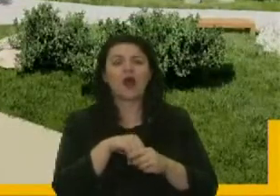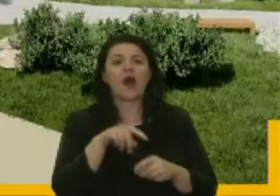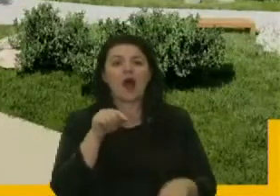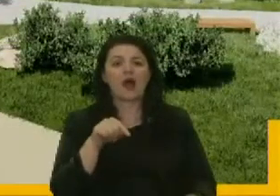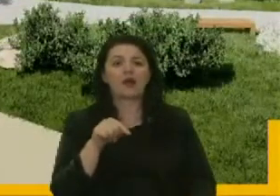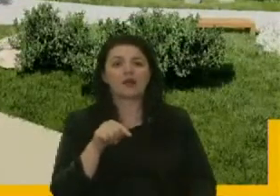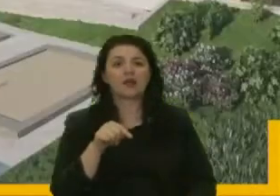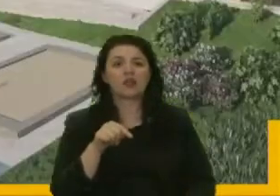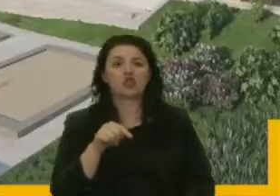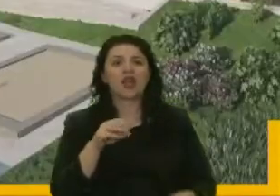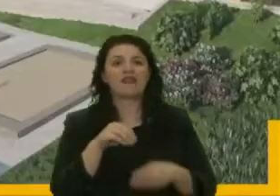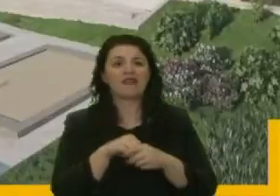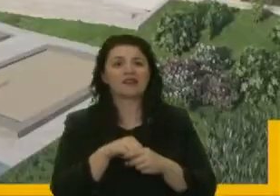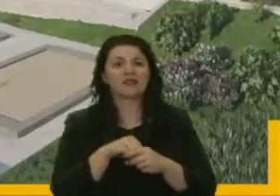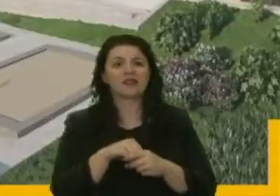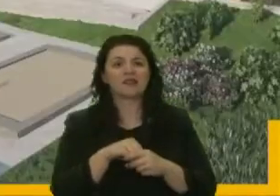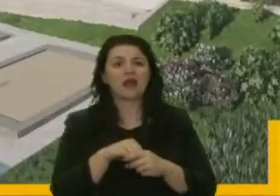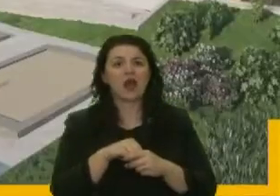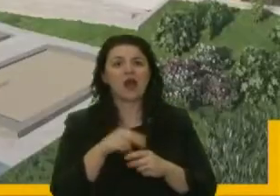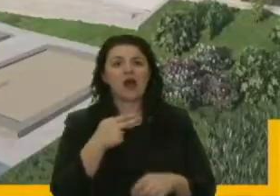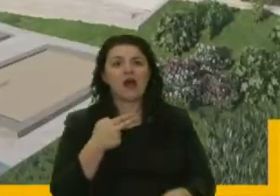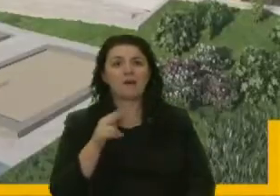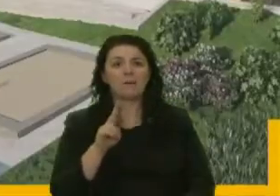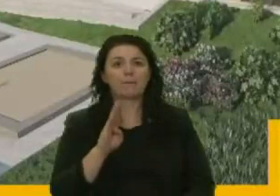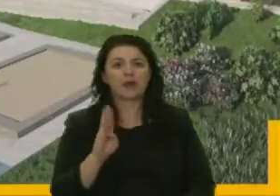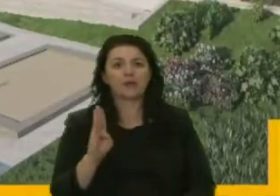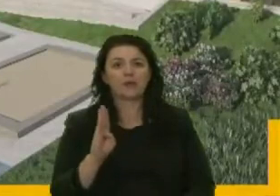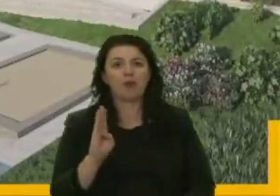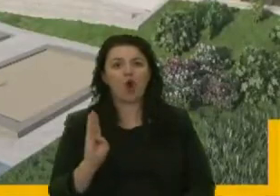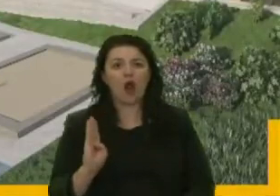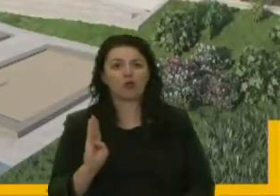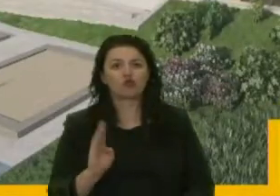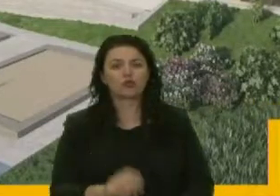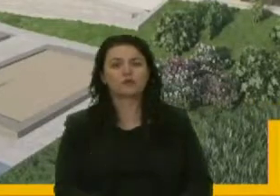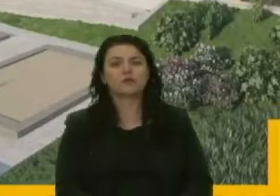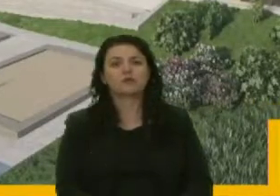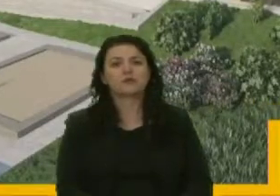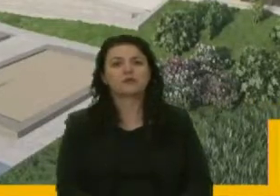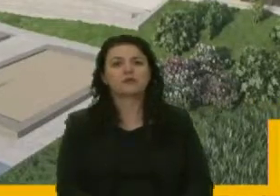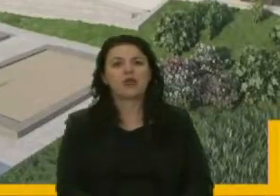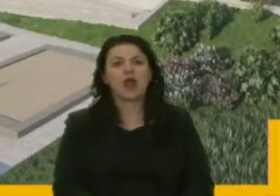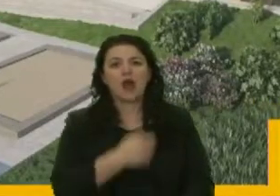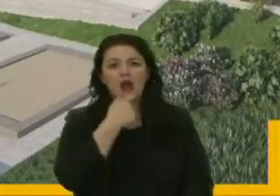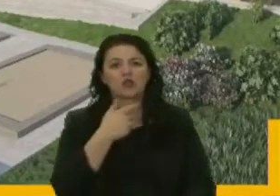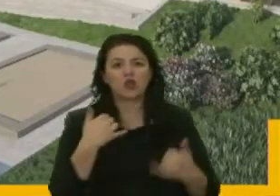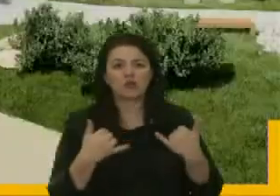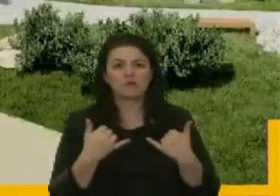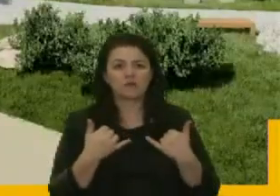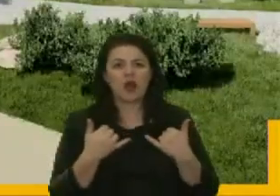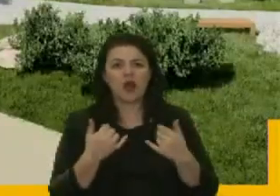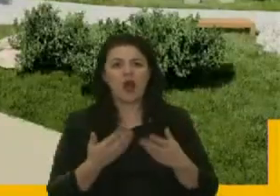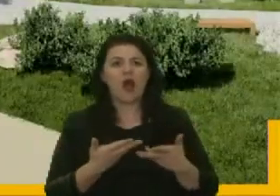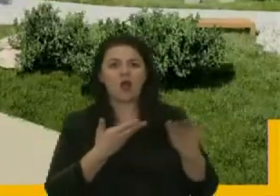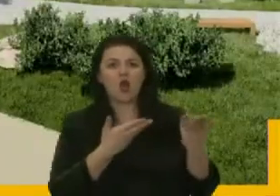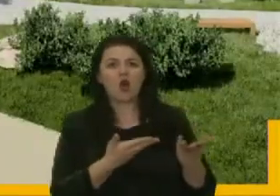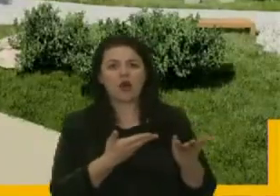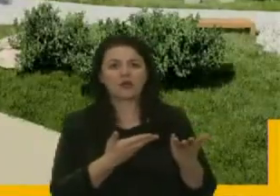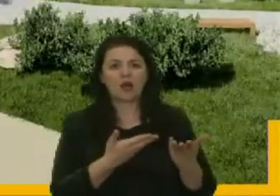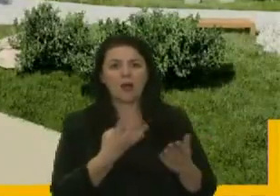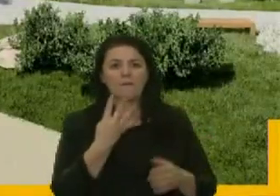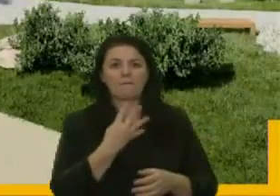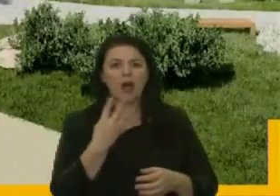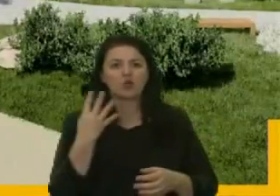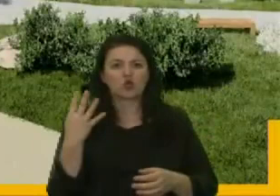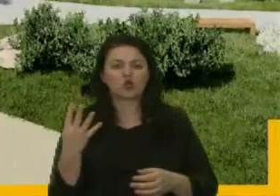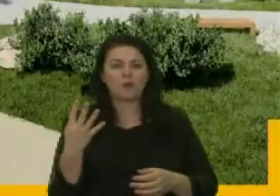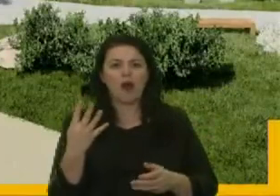cu investiția despre care am vorbit în momentul de față anul acesta Deci avem o alocare aferentă de 44 de